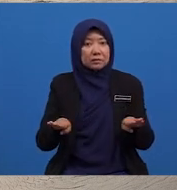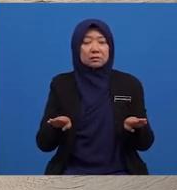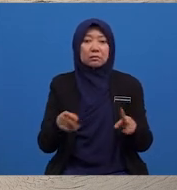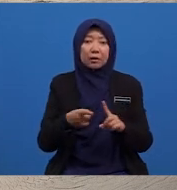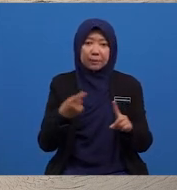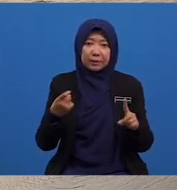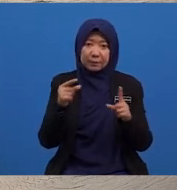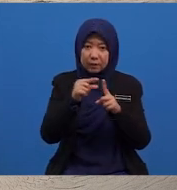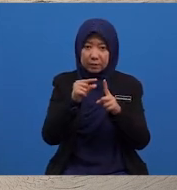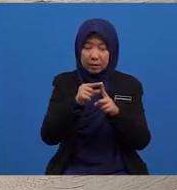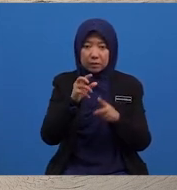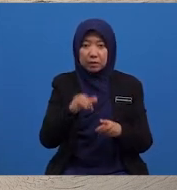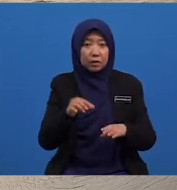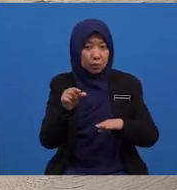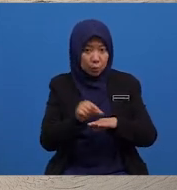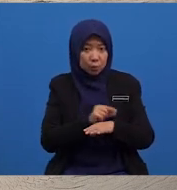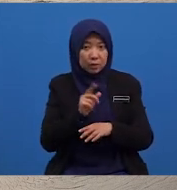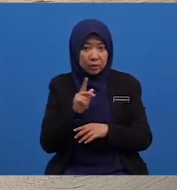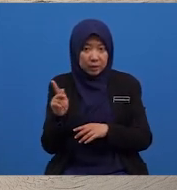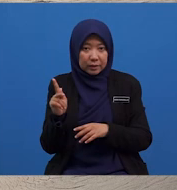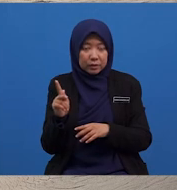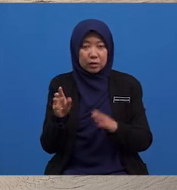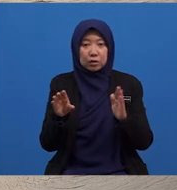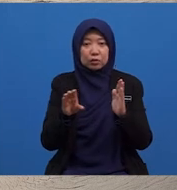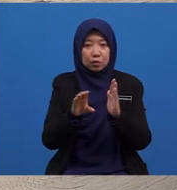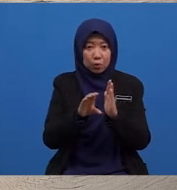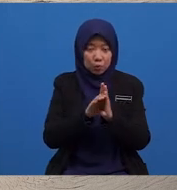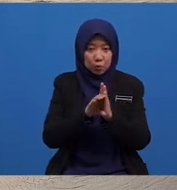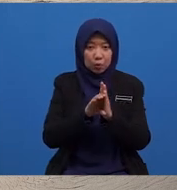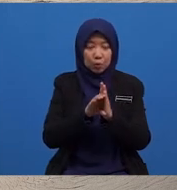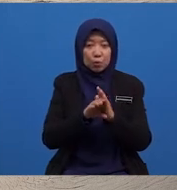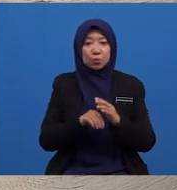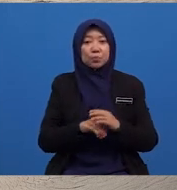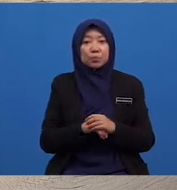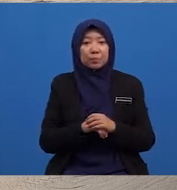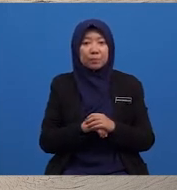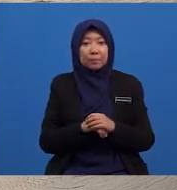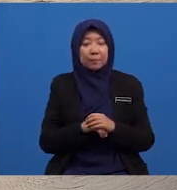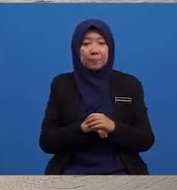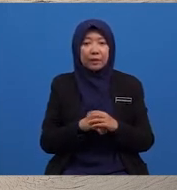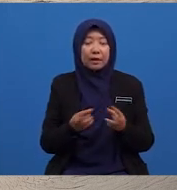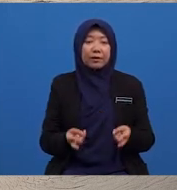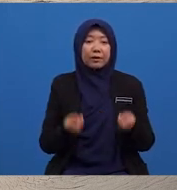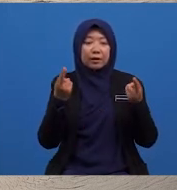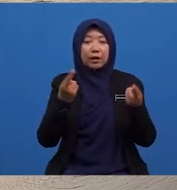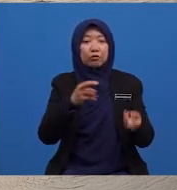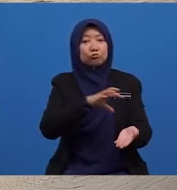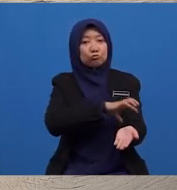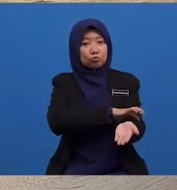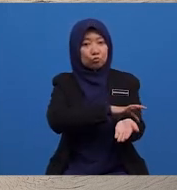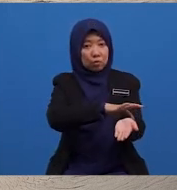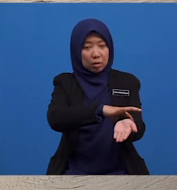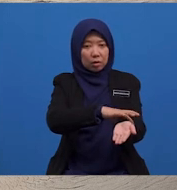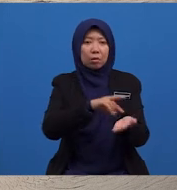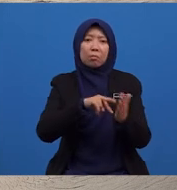perkataan yang digunakan. Contoh simpulan bahasa ialah ringan tulang.